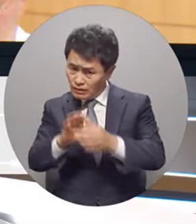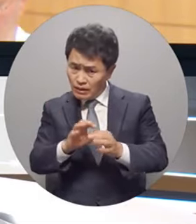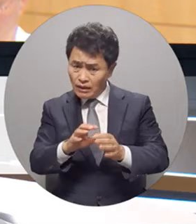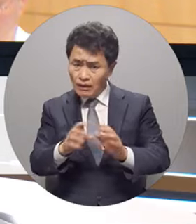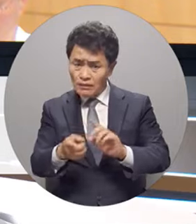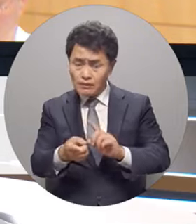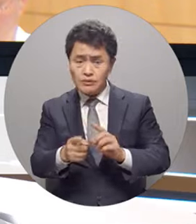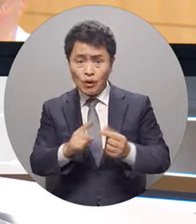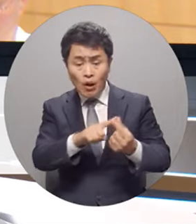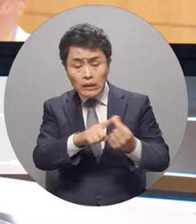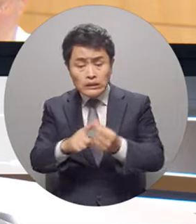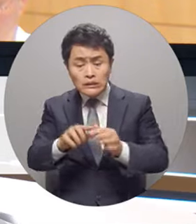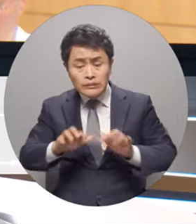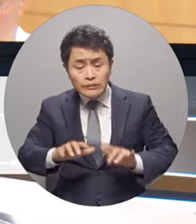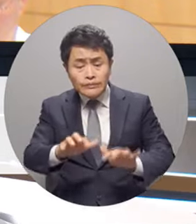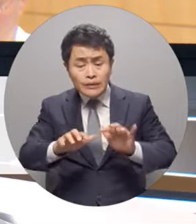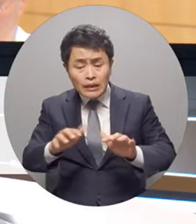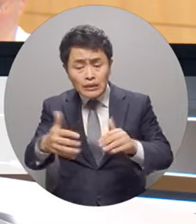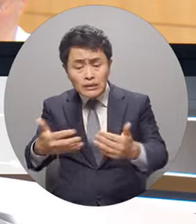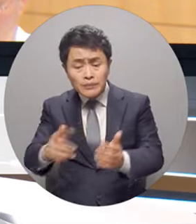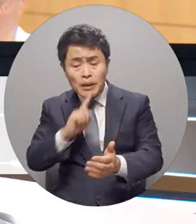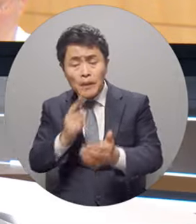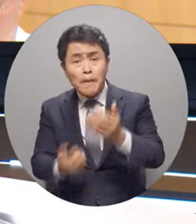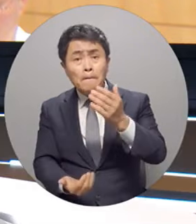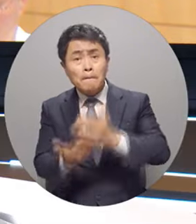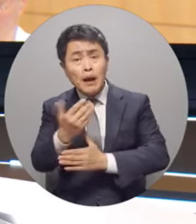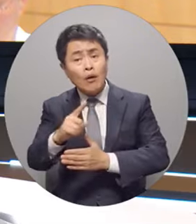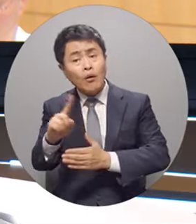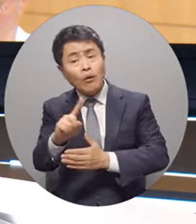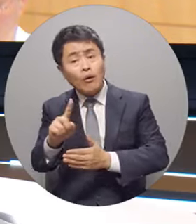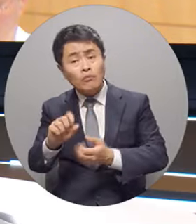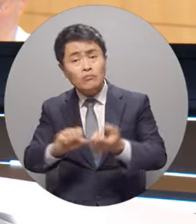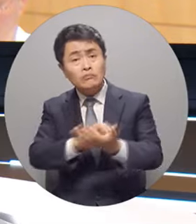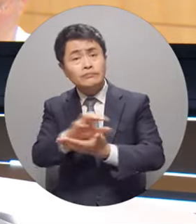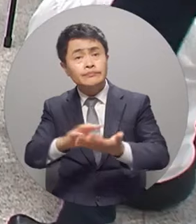이야기 파장이 어디까지 미치게 될까요 나세훈